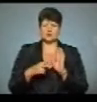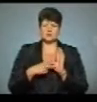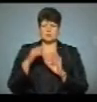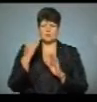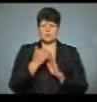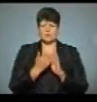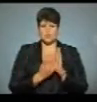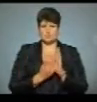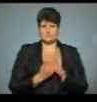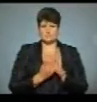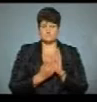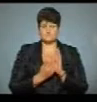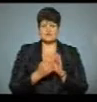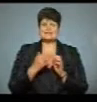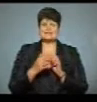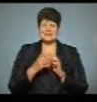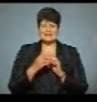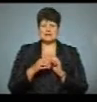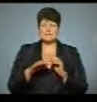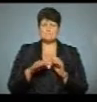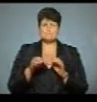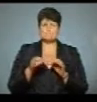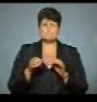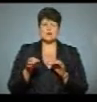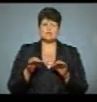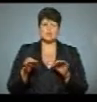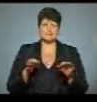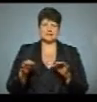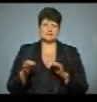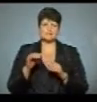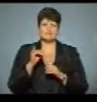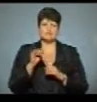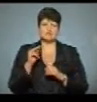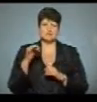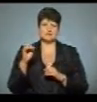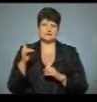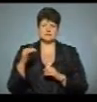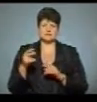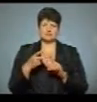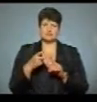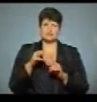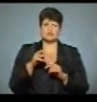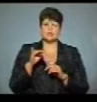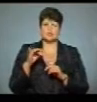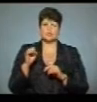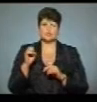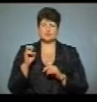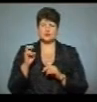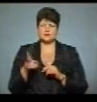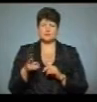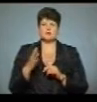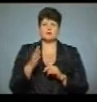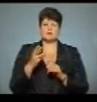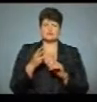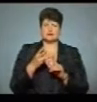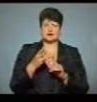протоколів. Серед мажоритарників лідирує самовисуванець Іван Чайківський, другий – Тарас Юрик від «Європейської солідарності»